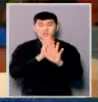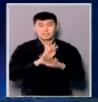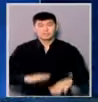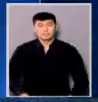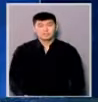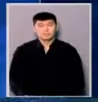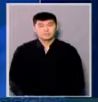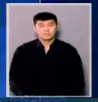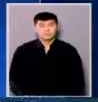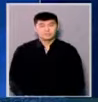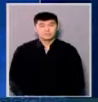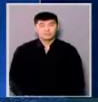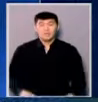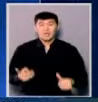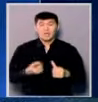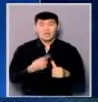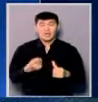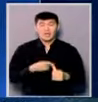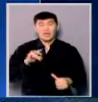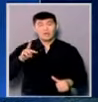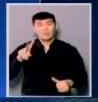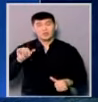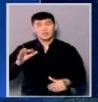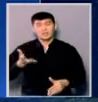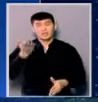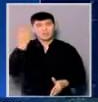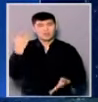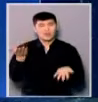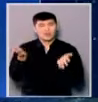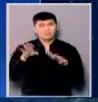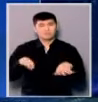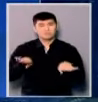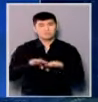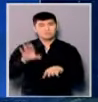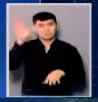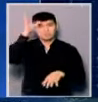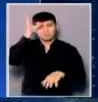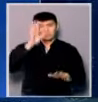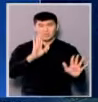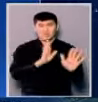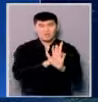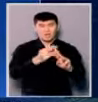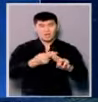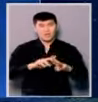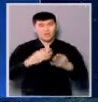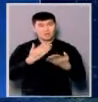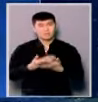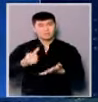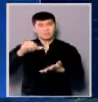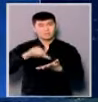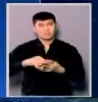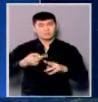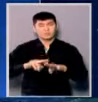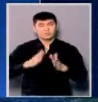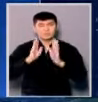региона. Имя Муфтаха Диярулы уже давно ассоциируется с такой наукой, как экология. Его предложения и